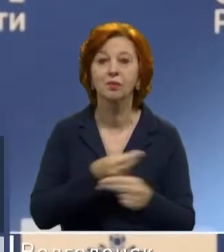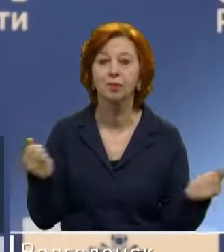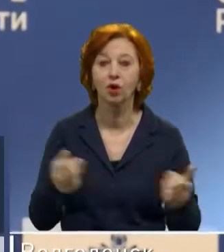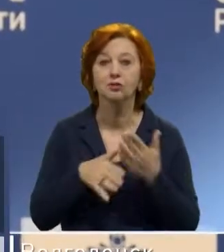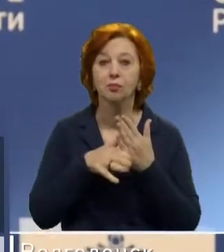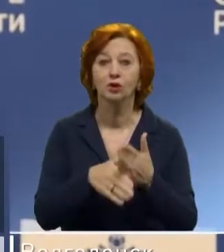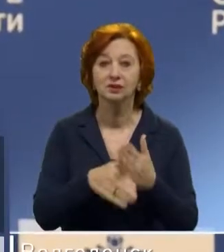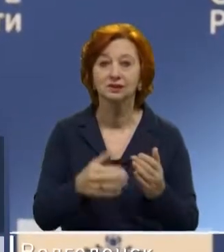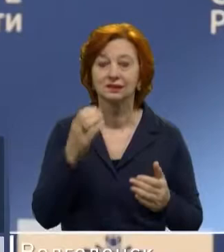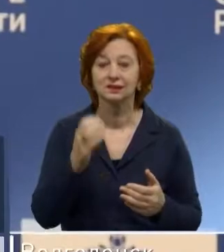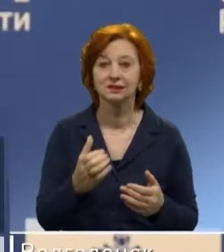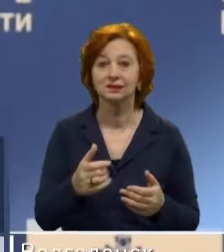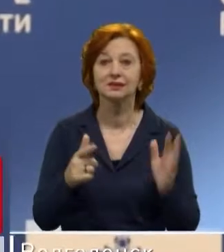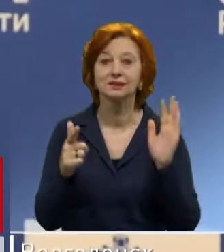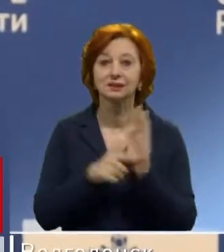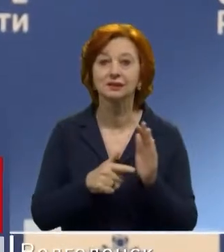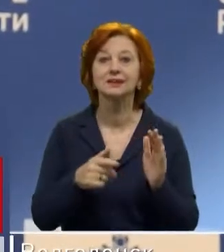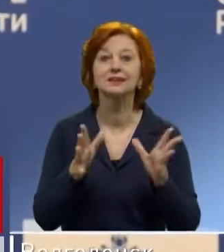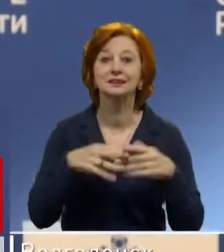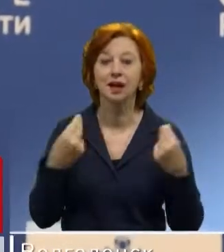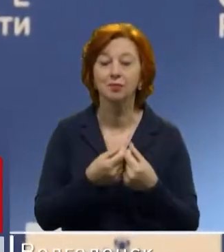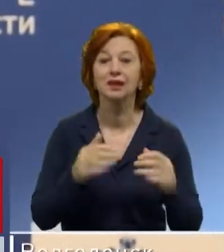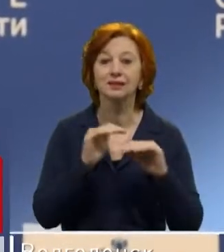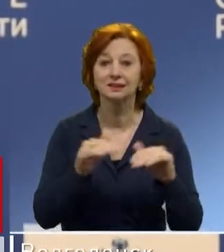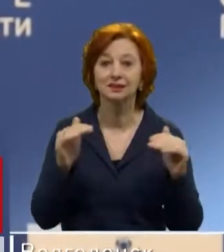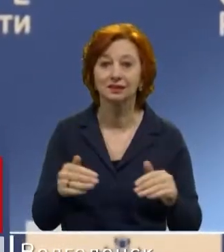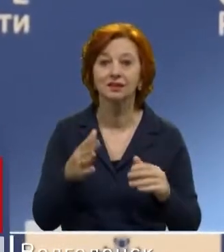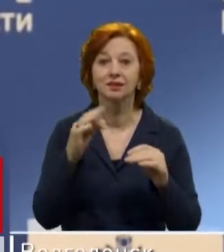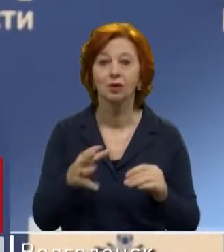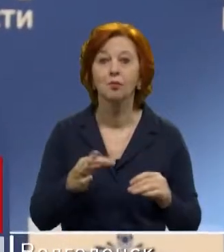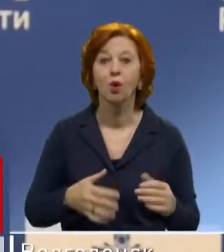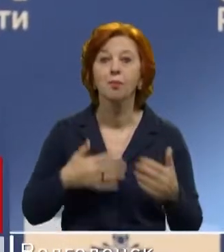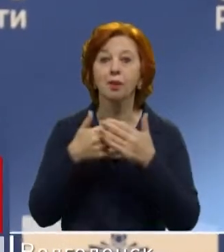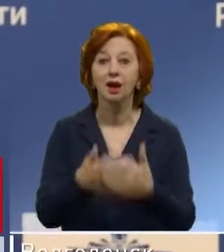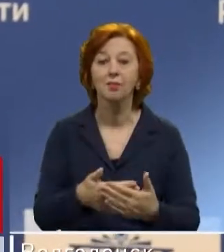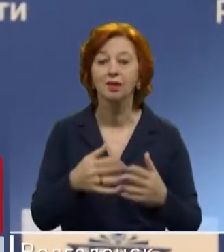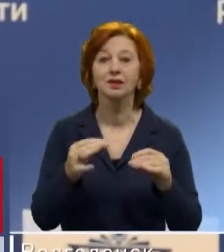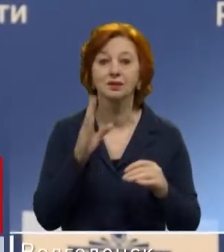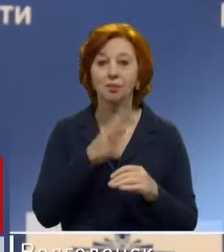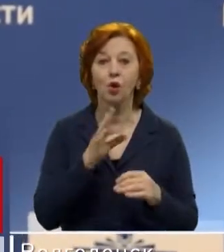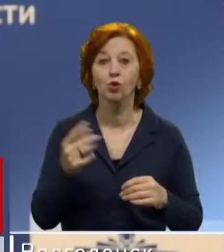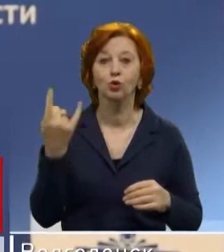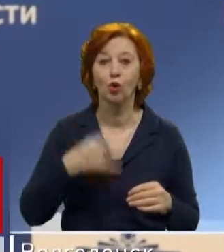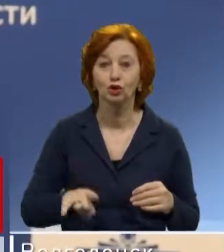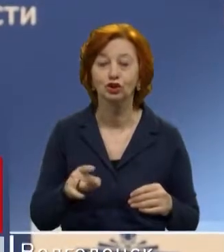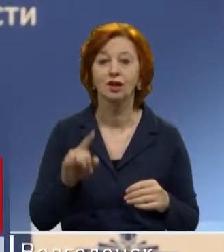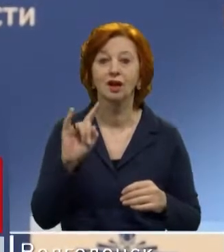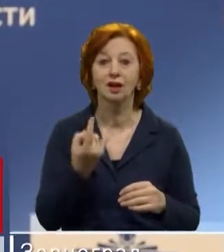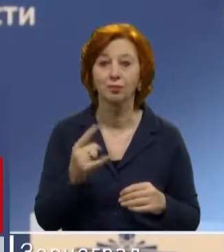детям, семьям с детьми от беременности мамы, от рождения